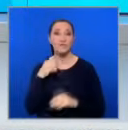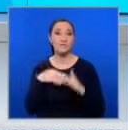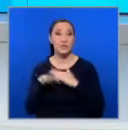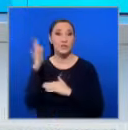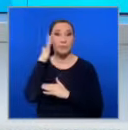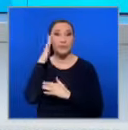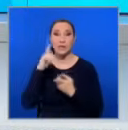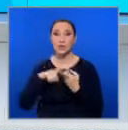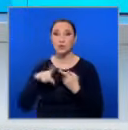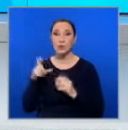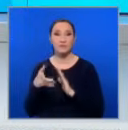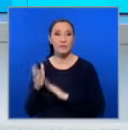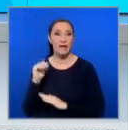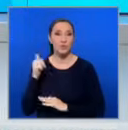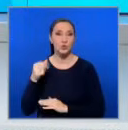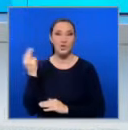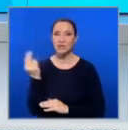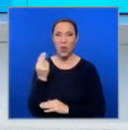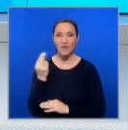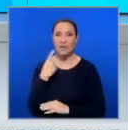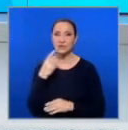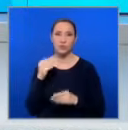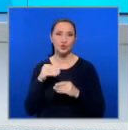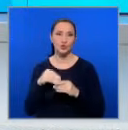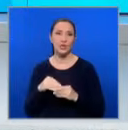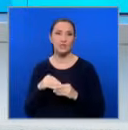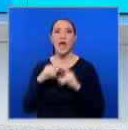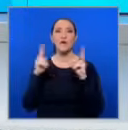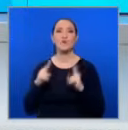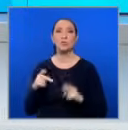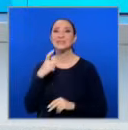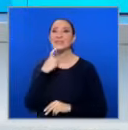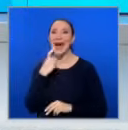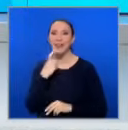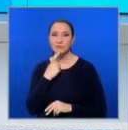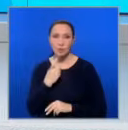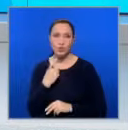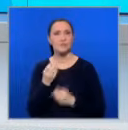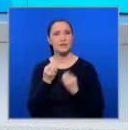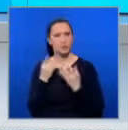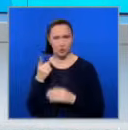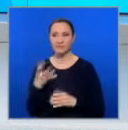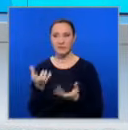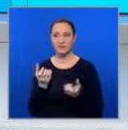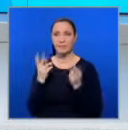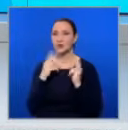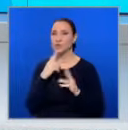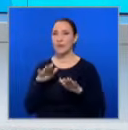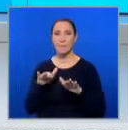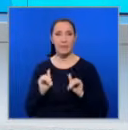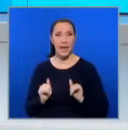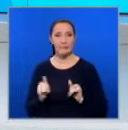Вътрешният министър Калин Стоянов заминава утре за Словения за участие във форума в Залцбург. Възможно ли е там да бъде взето решение за приемането